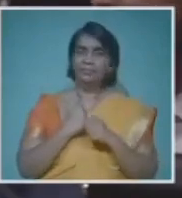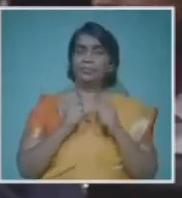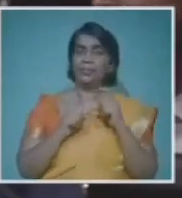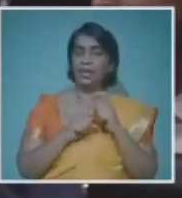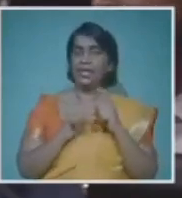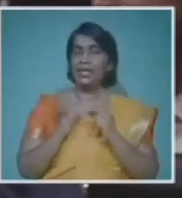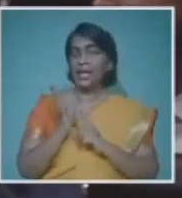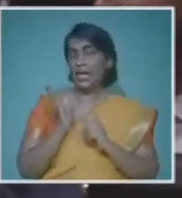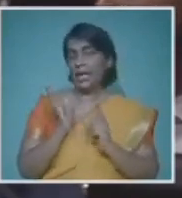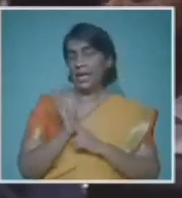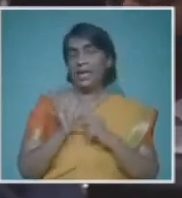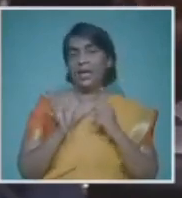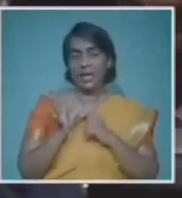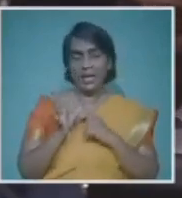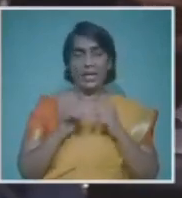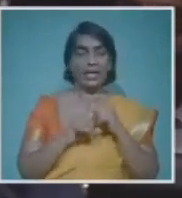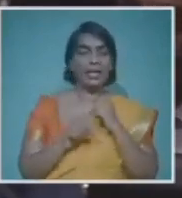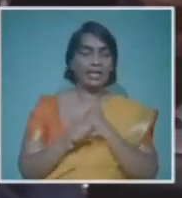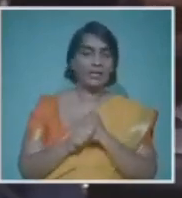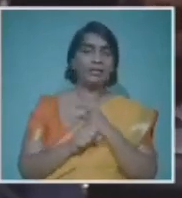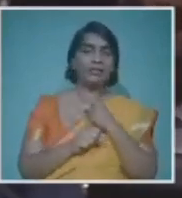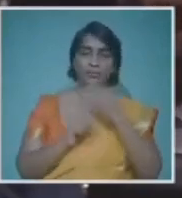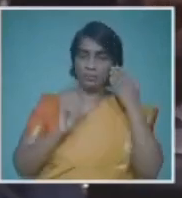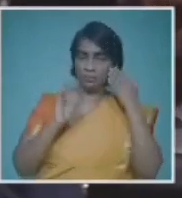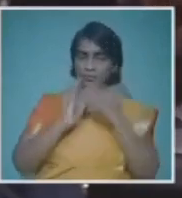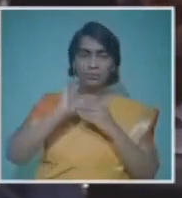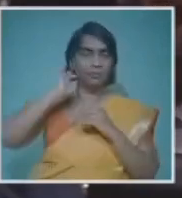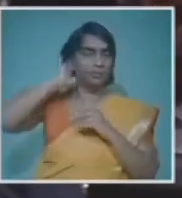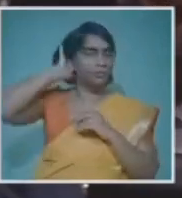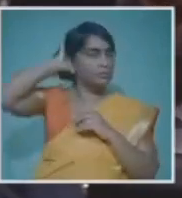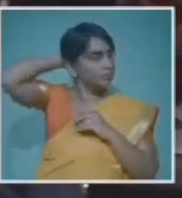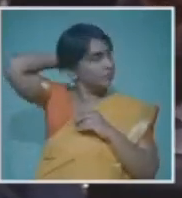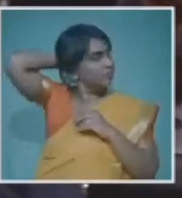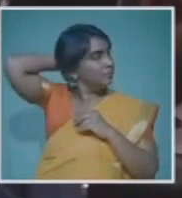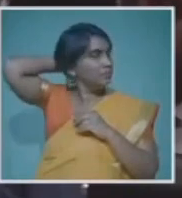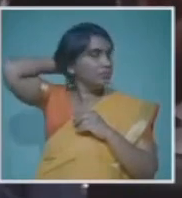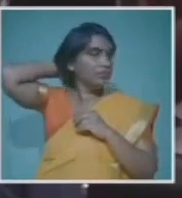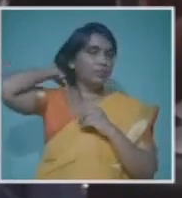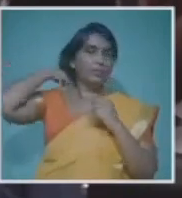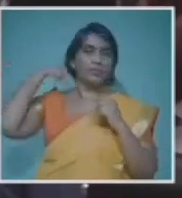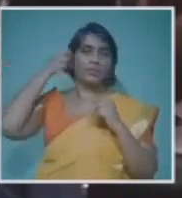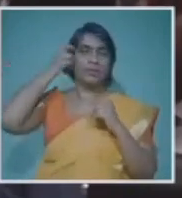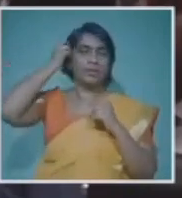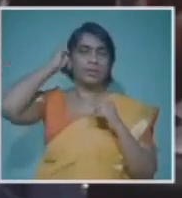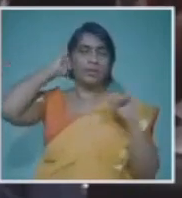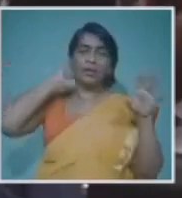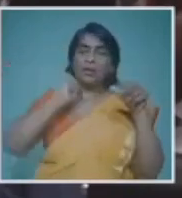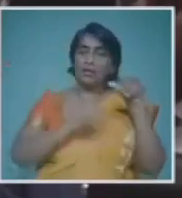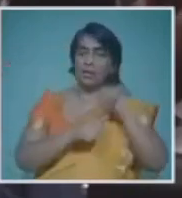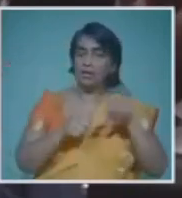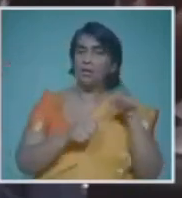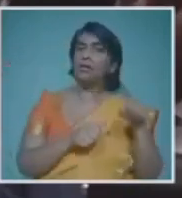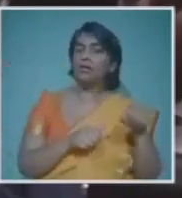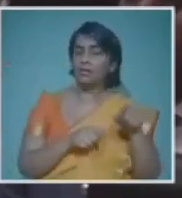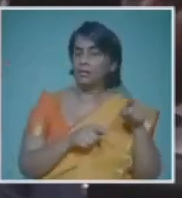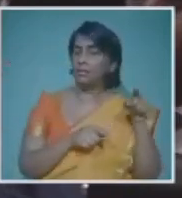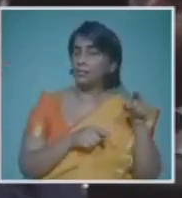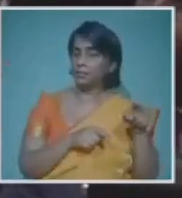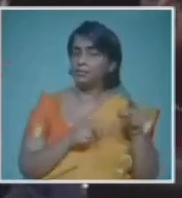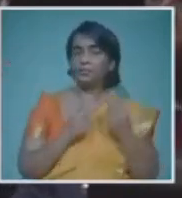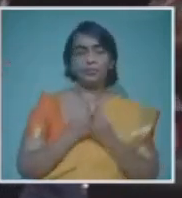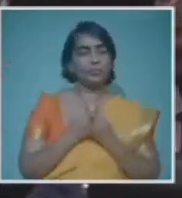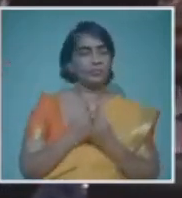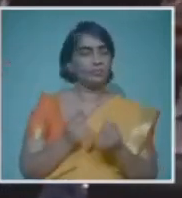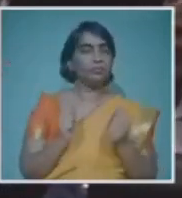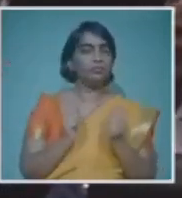සහ ඩිජිටල් ෆොරෙන්සික් සඳහා. ඒක නිසා අපි එම ආයතනය ඉතාමත්ම